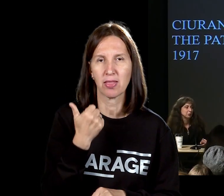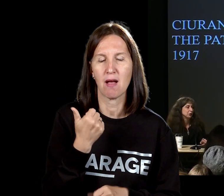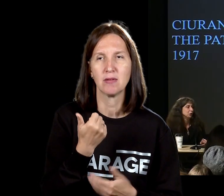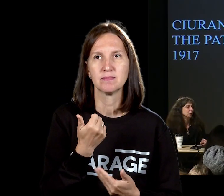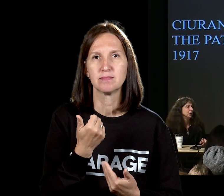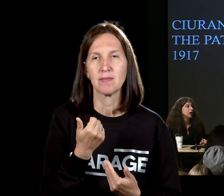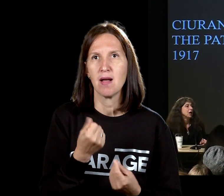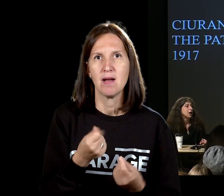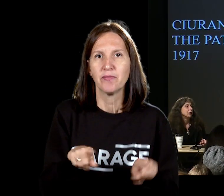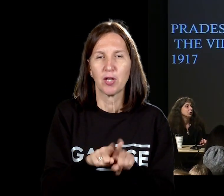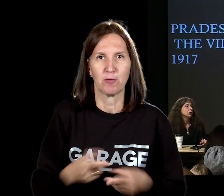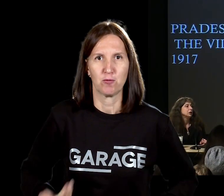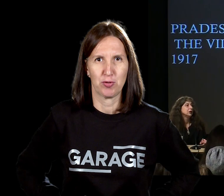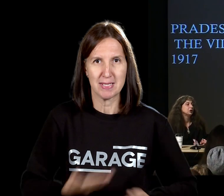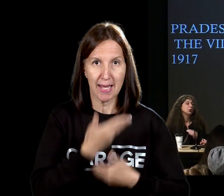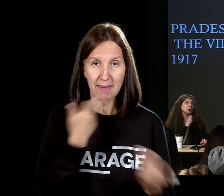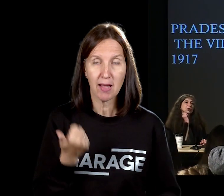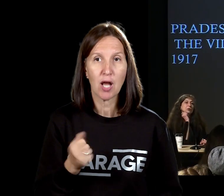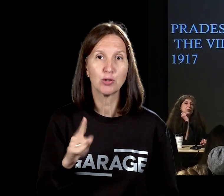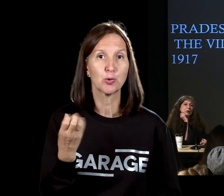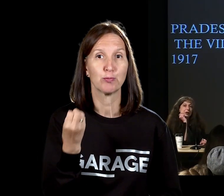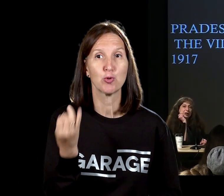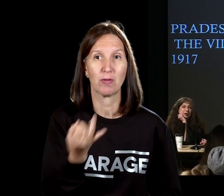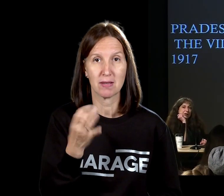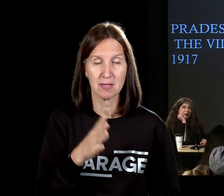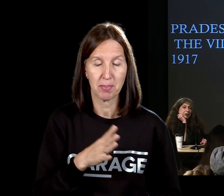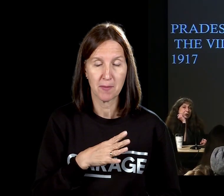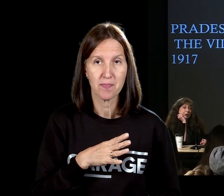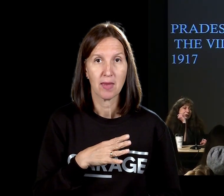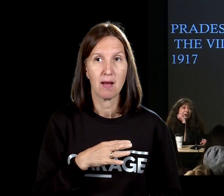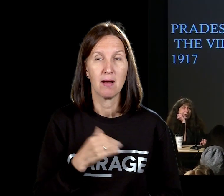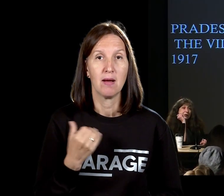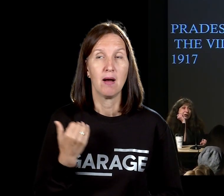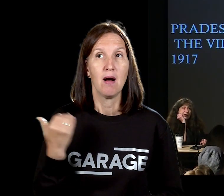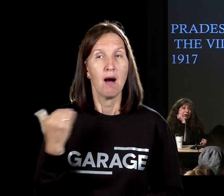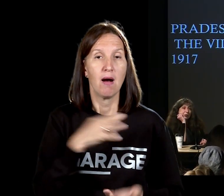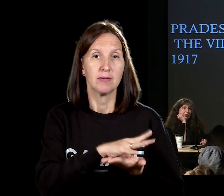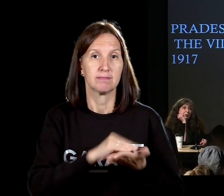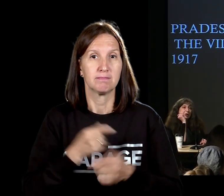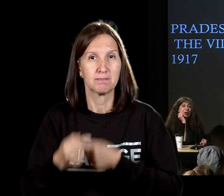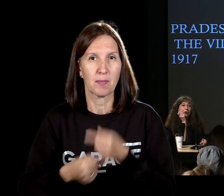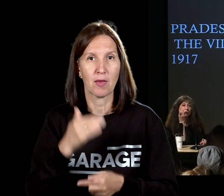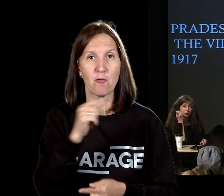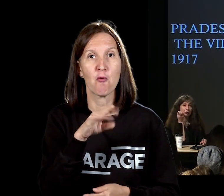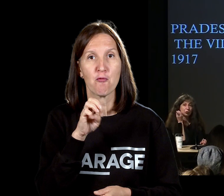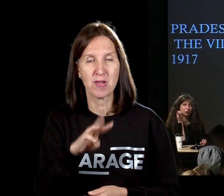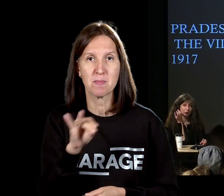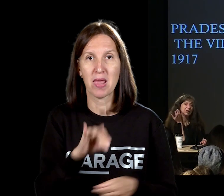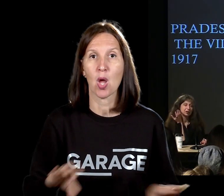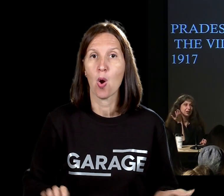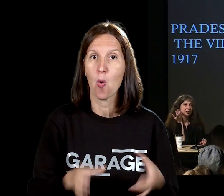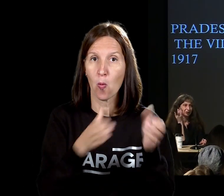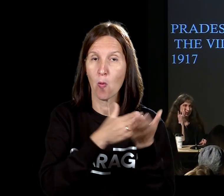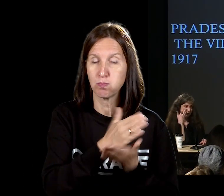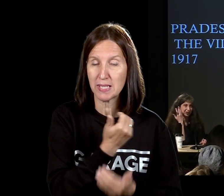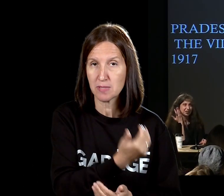не жизнеподобными. Но интересно, что и из наследия фавизма, и из наследия кубизма, что не